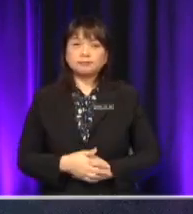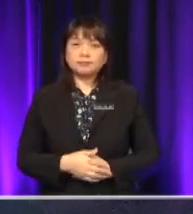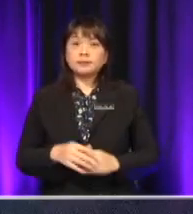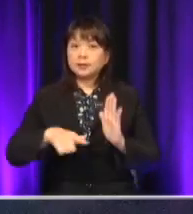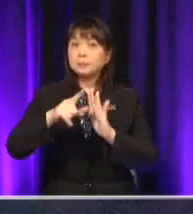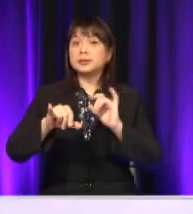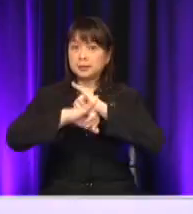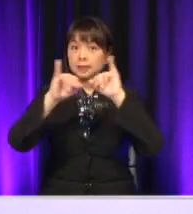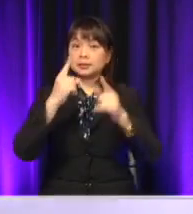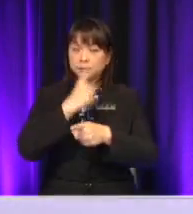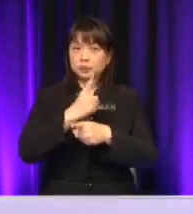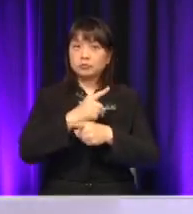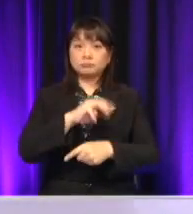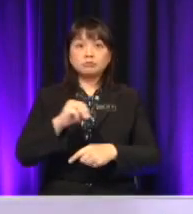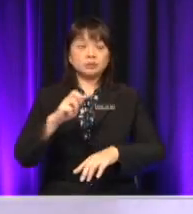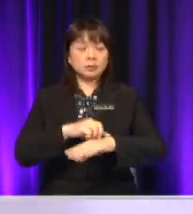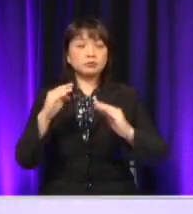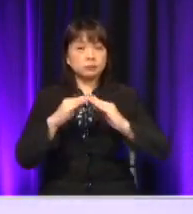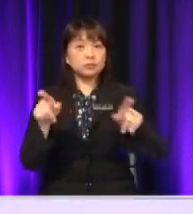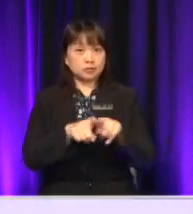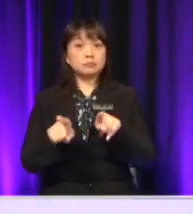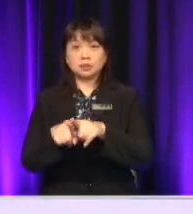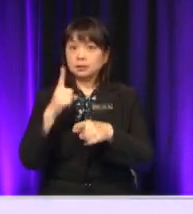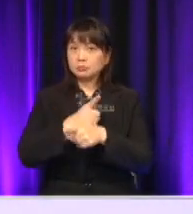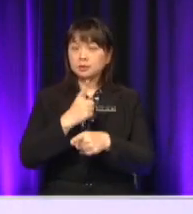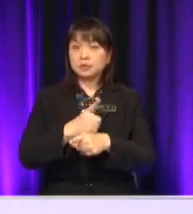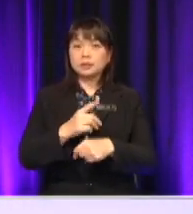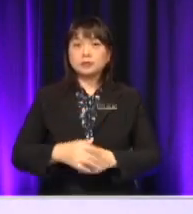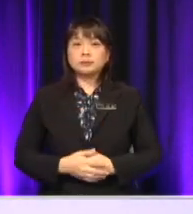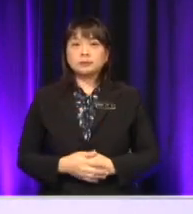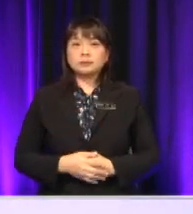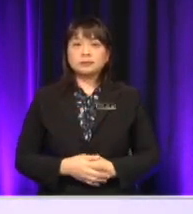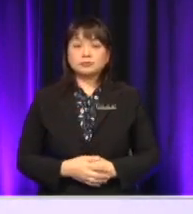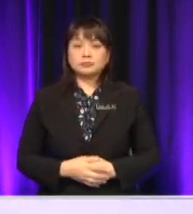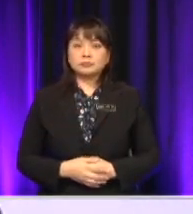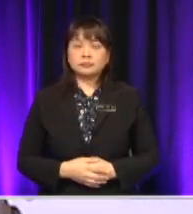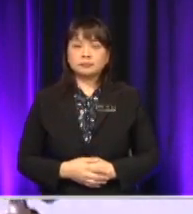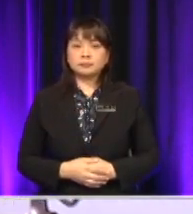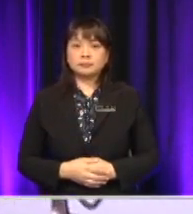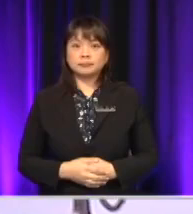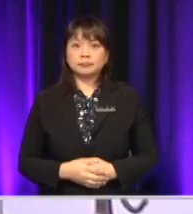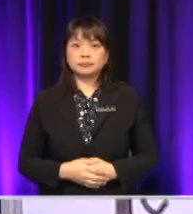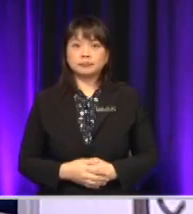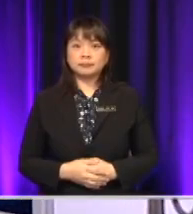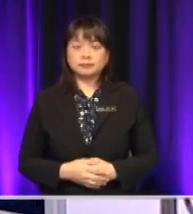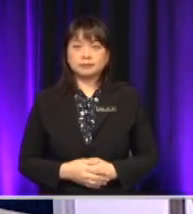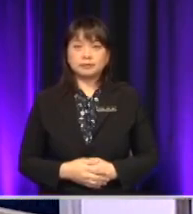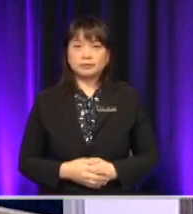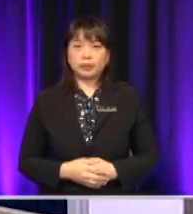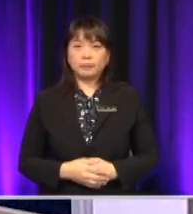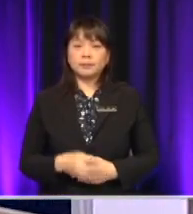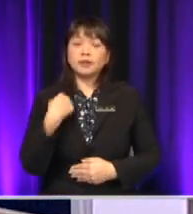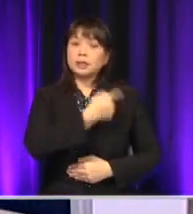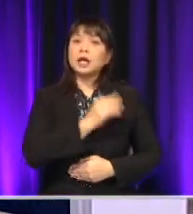pasti murid-murid di rumah pun dah jelas dah. Kita tahu apa nak buat sekarang, kan? Tahu pengiraan itu. Sambil kita fikir tadi, kan? Boleh buat latihan ni balik dan kita